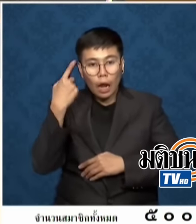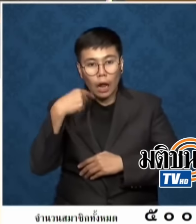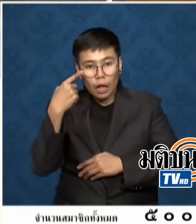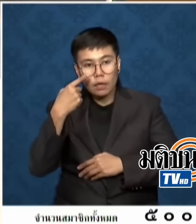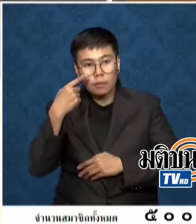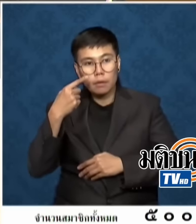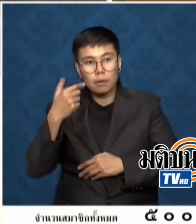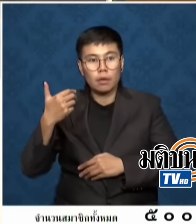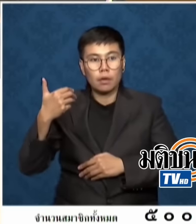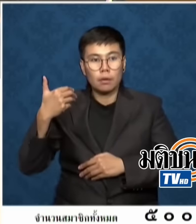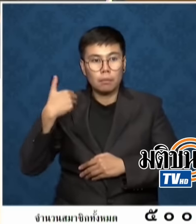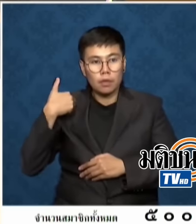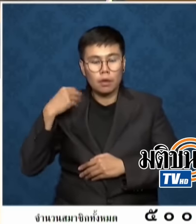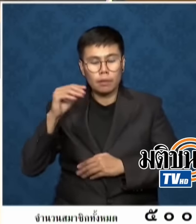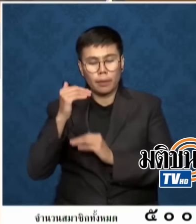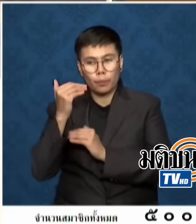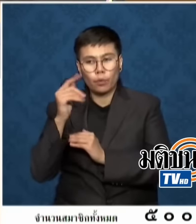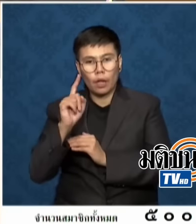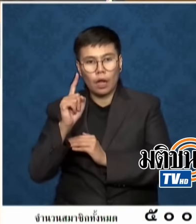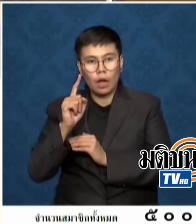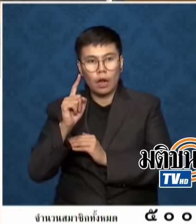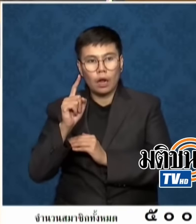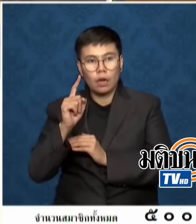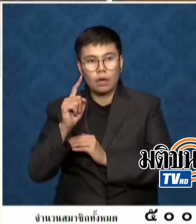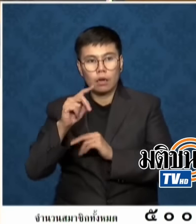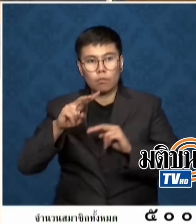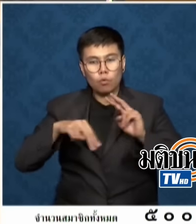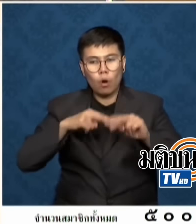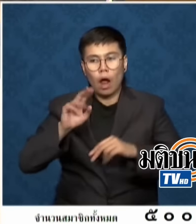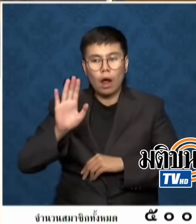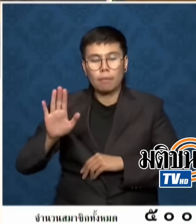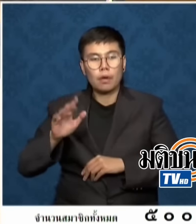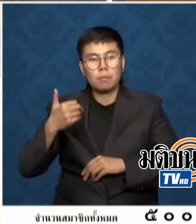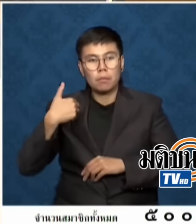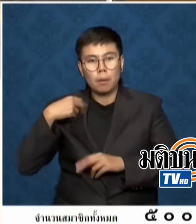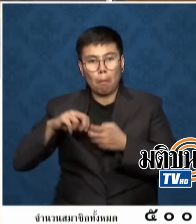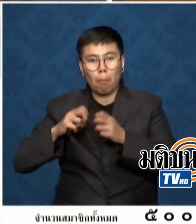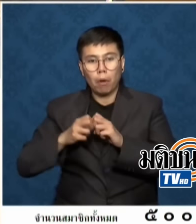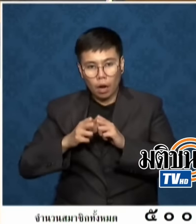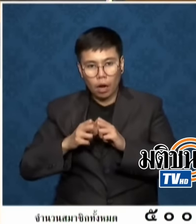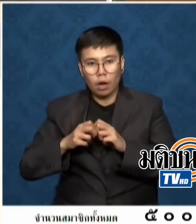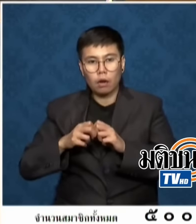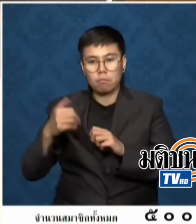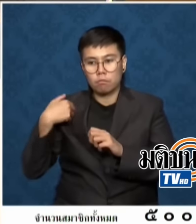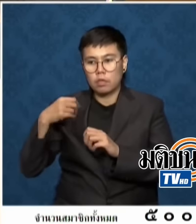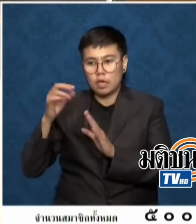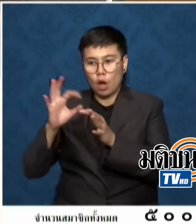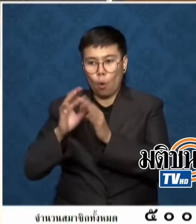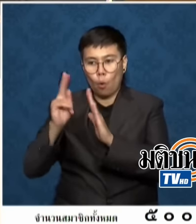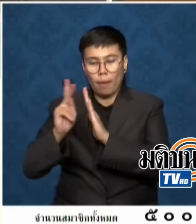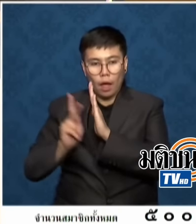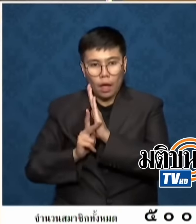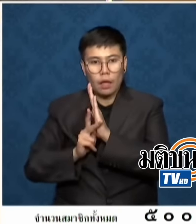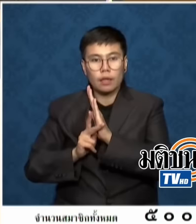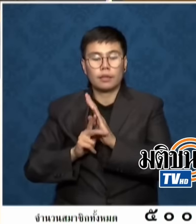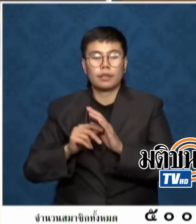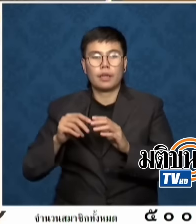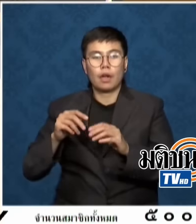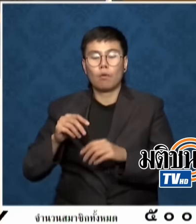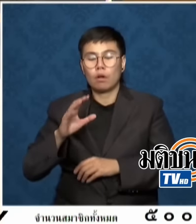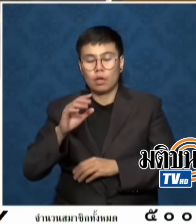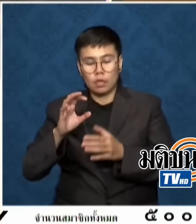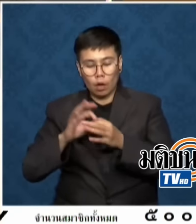ที่มีการท่องข้อจำกัดไว้ว่าไม่ให้เป็นผู้ปกครองอย่างเช่นเคยมีคดีความกันเพราะฉะนั้นในมาตรานี้เนี่ยพอพูดถึงบิด